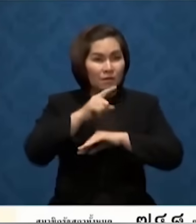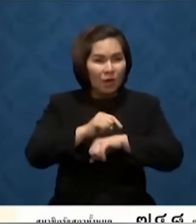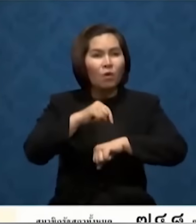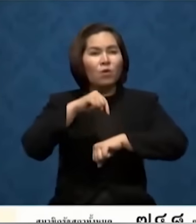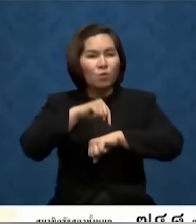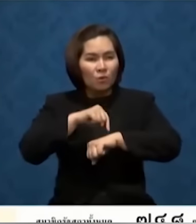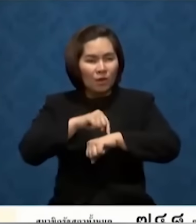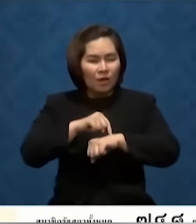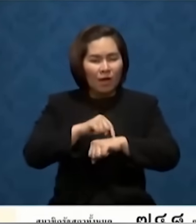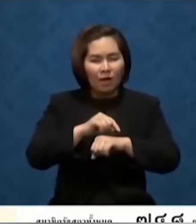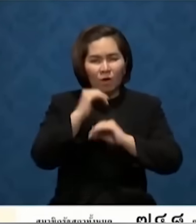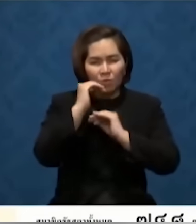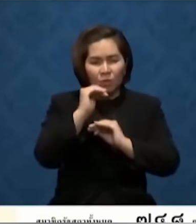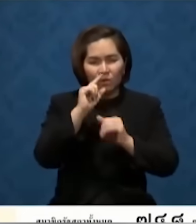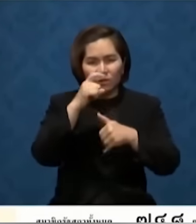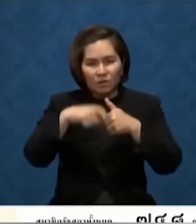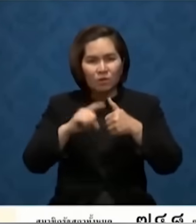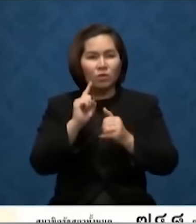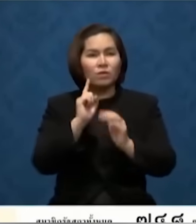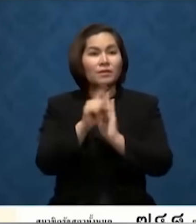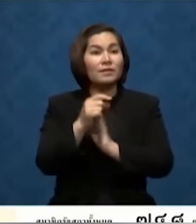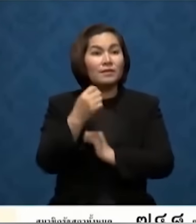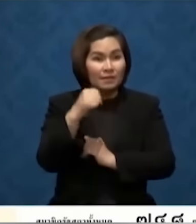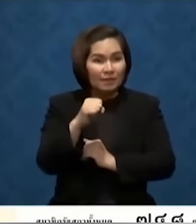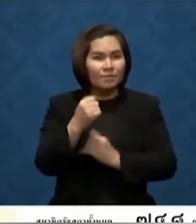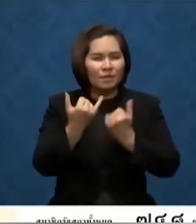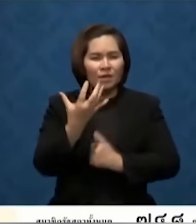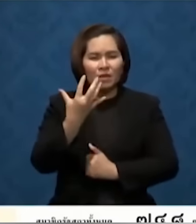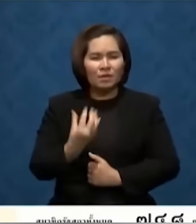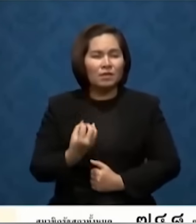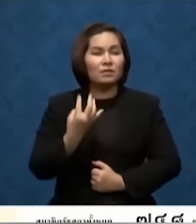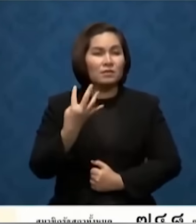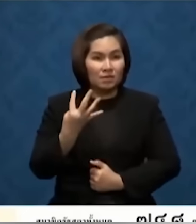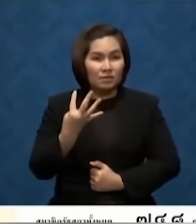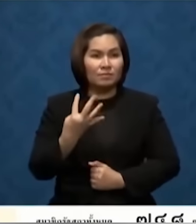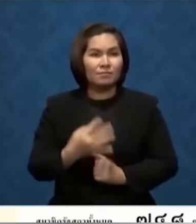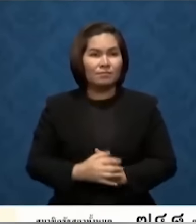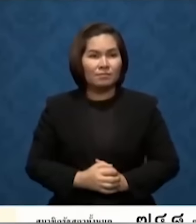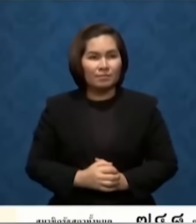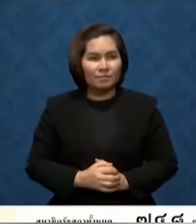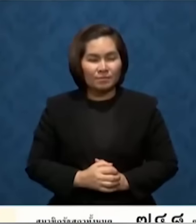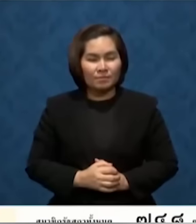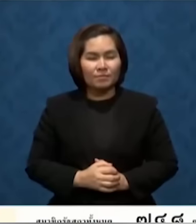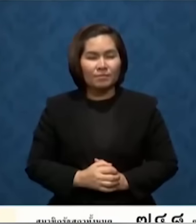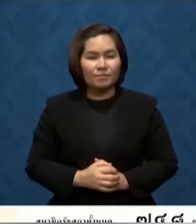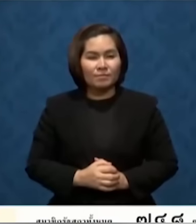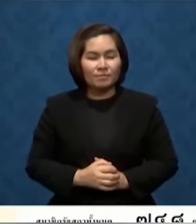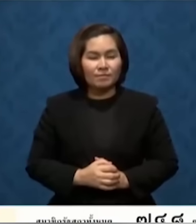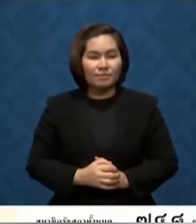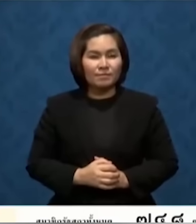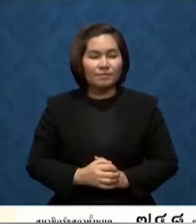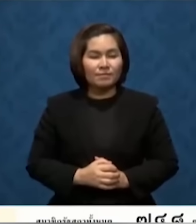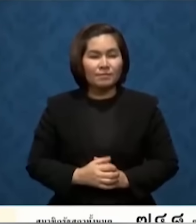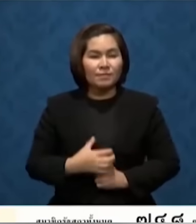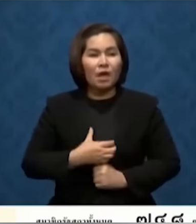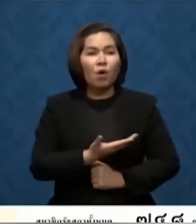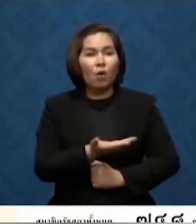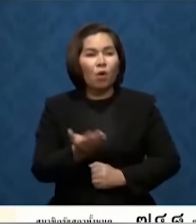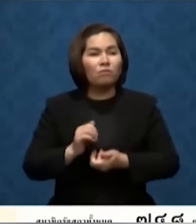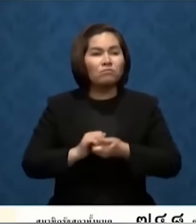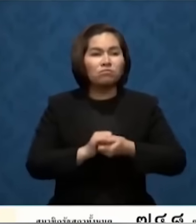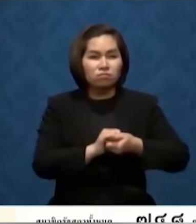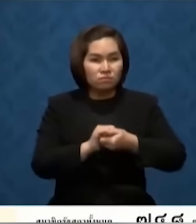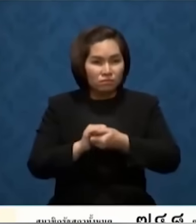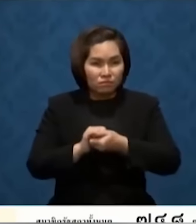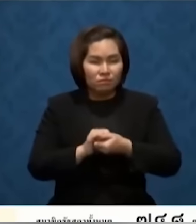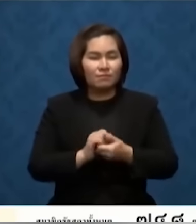แต่ละท่านอย่าเกิน10นาทีตอนนี้ก็เหลืออีก4ท่านแค่นั้นเองนะครับก็ขอความกรุณานะครับและอ